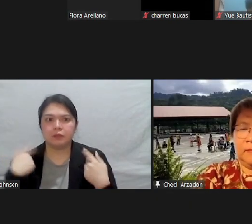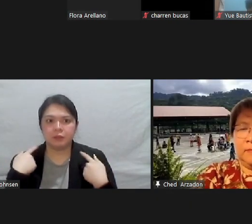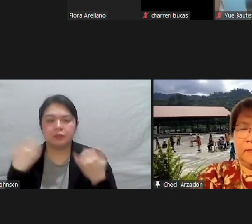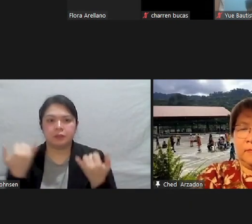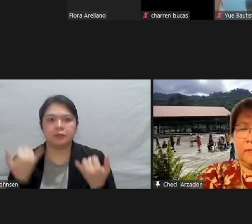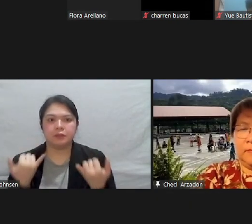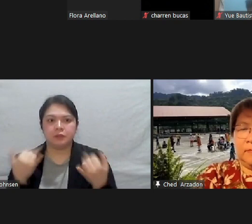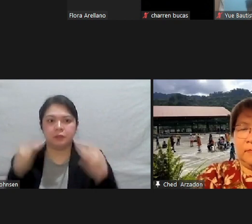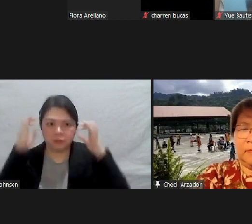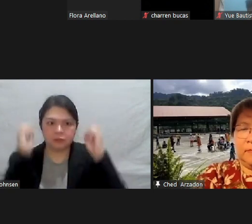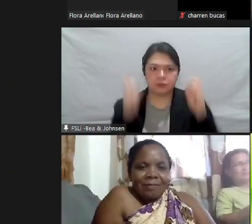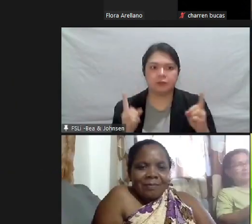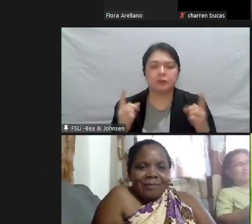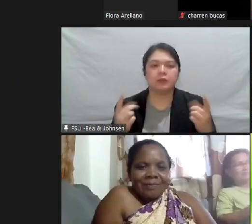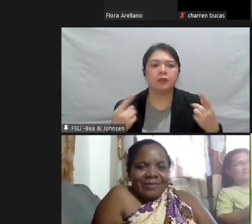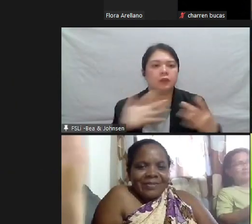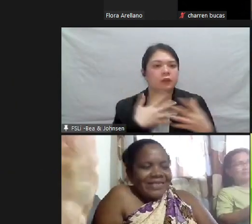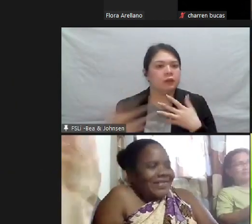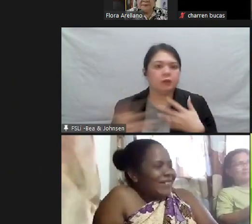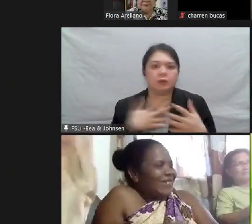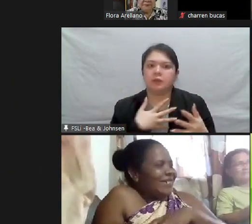edukasyon. Bagamat